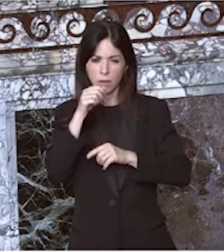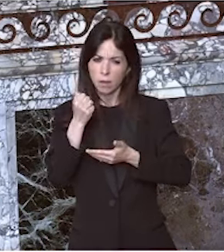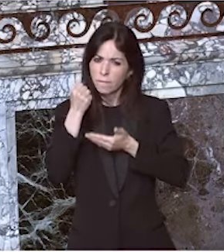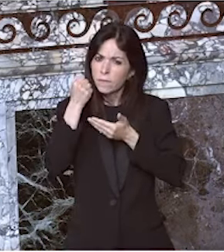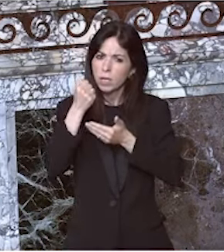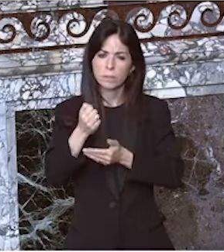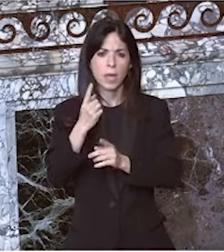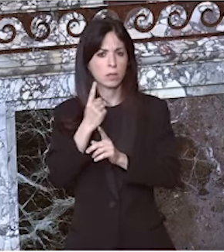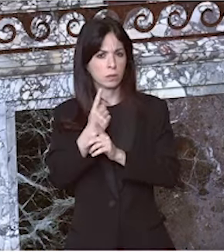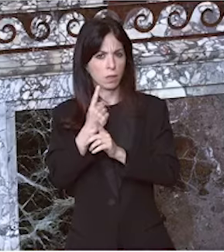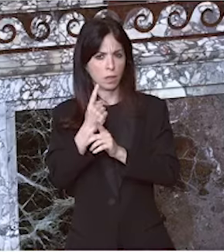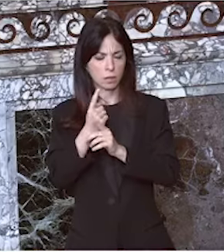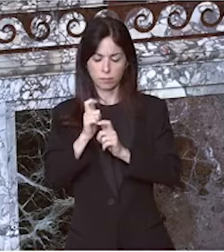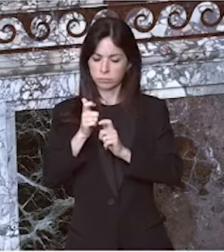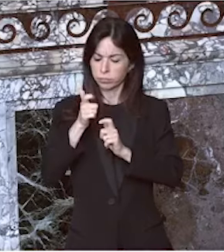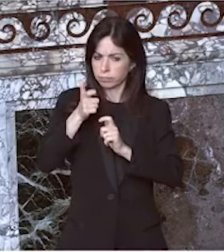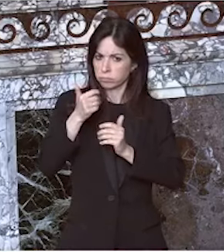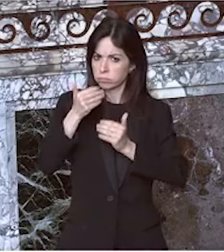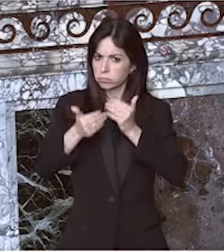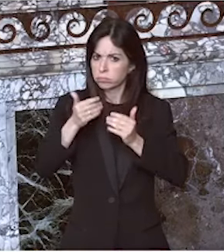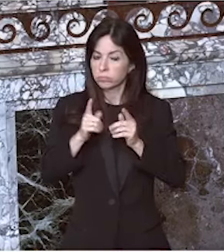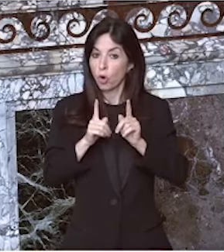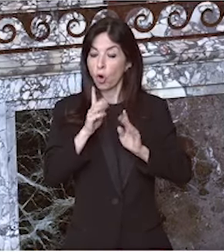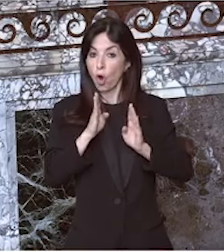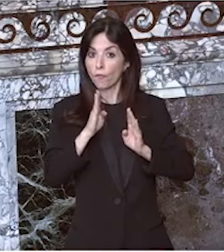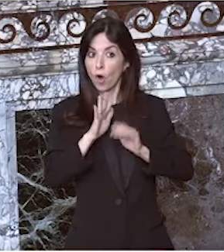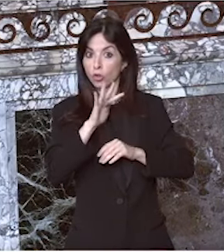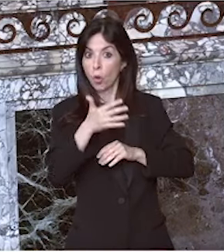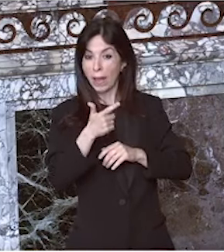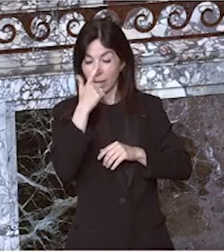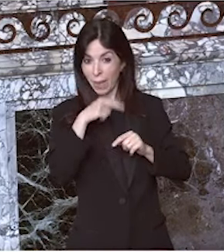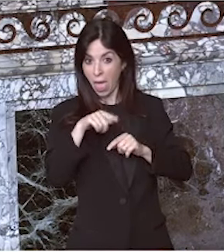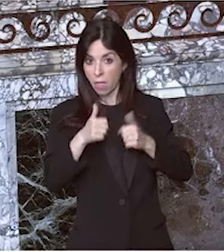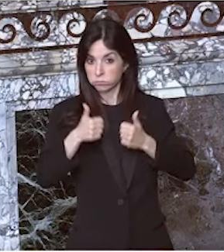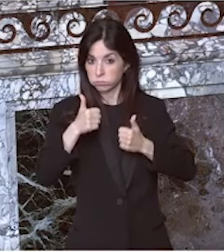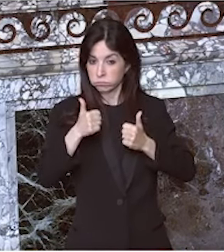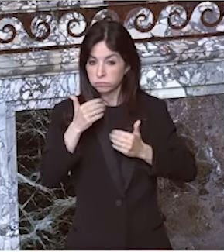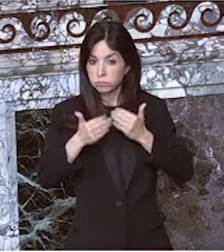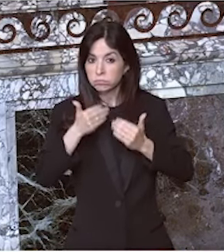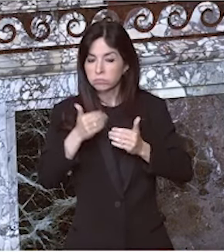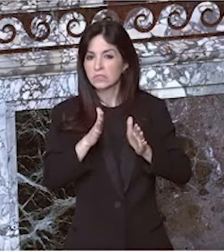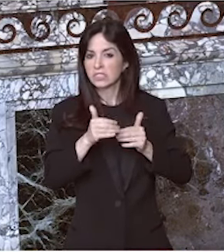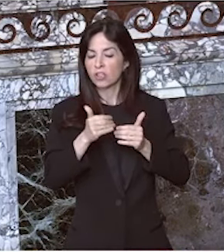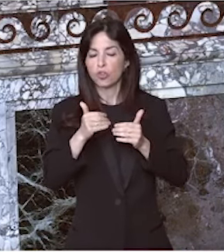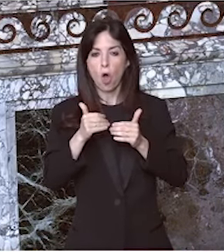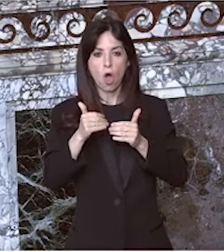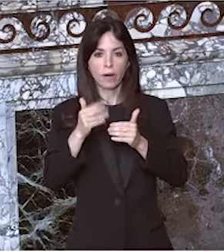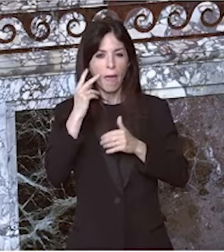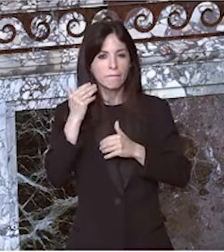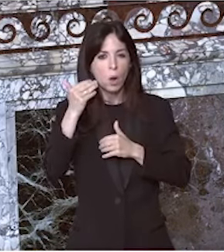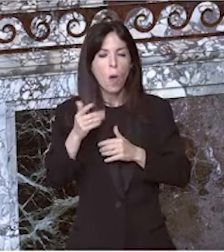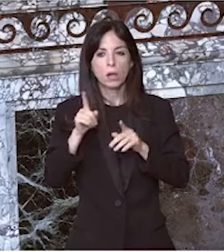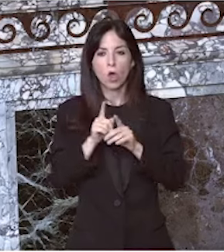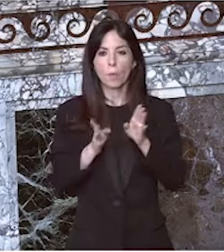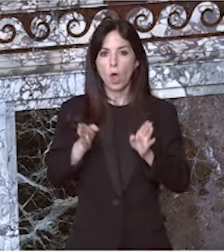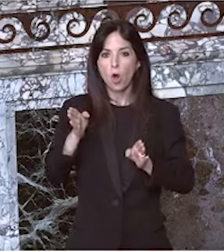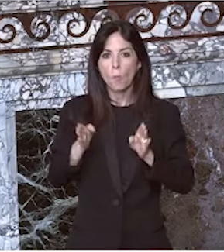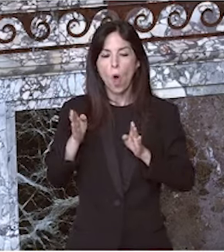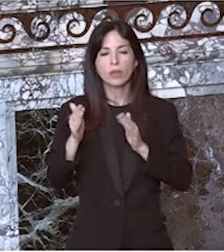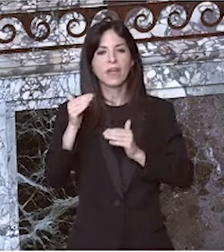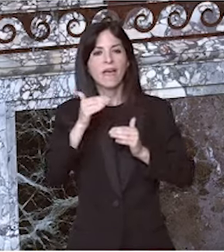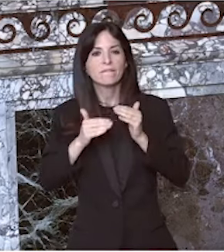questo campo tengano il passo con quelli di altri grandi paesi, privilegiando settori all'avanguardia quali la robotica, le infrastrutture